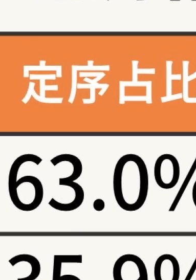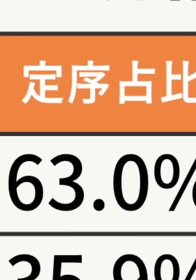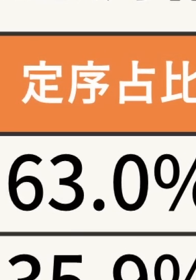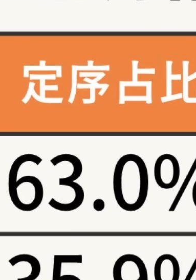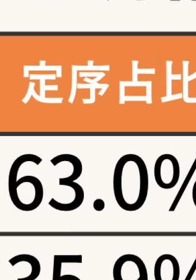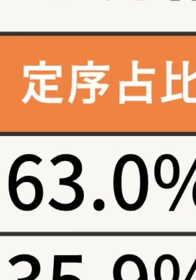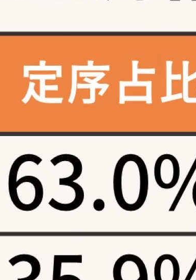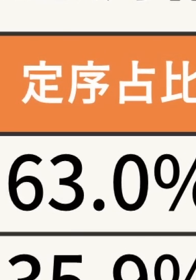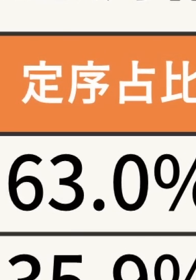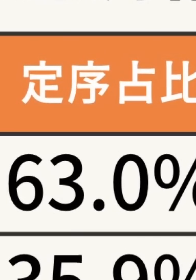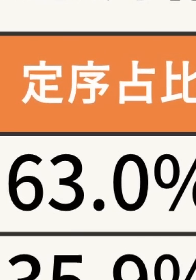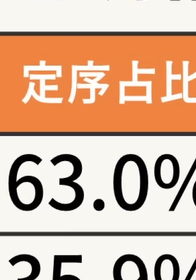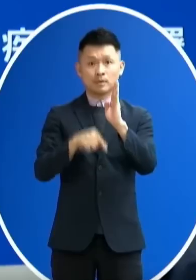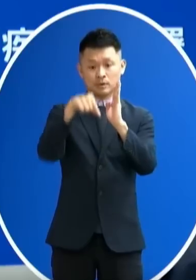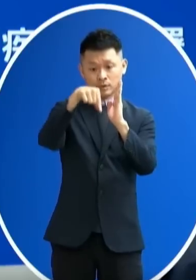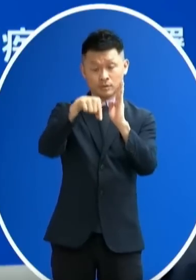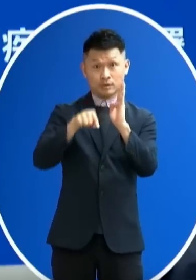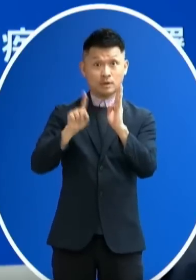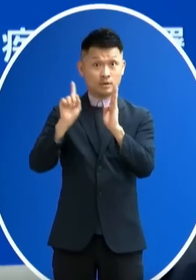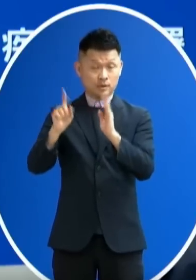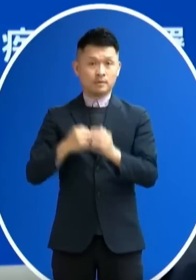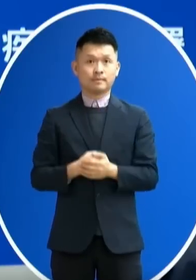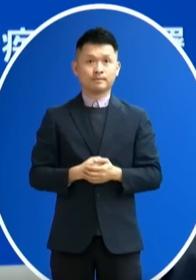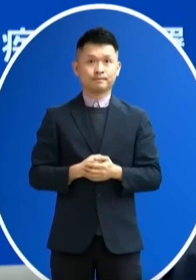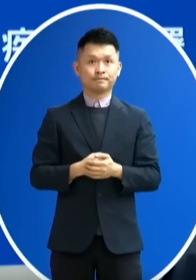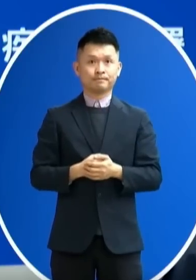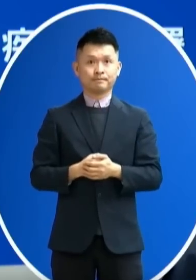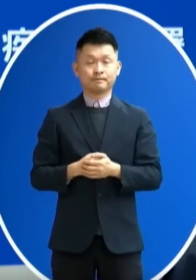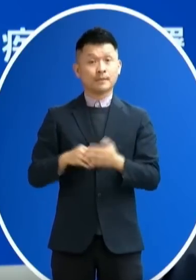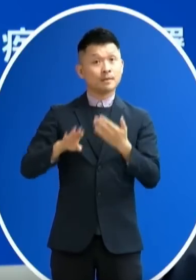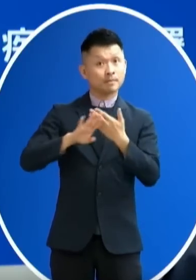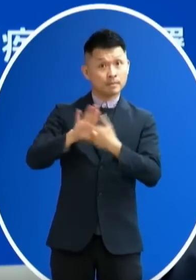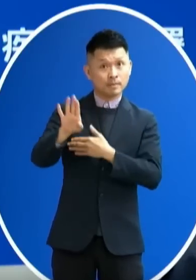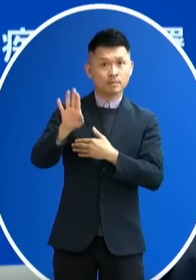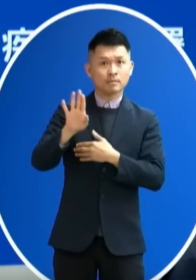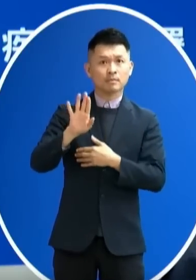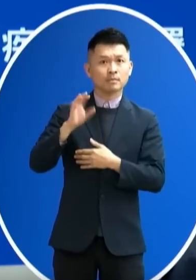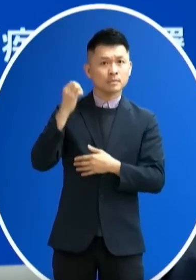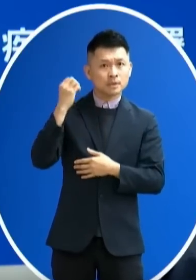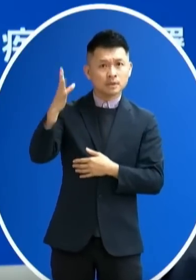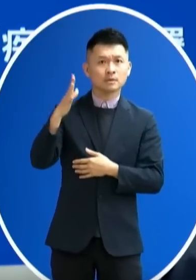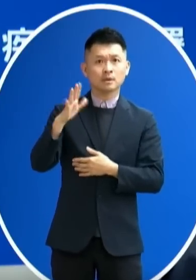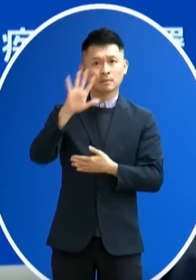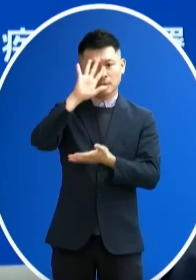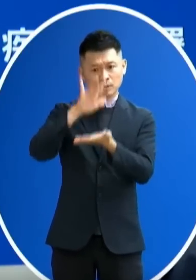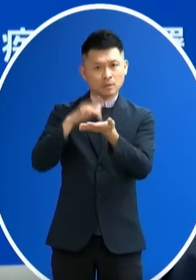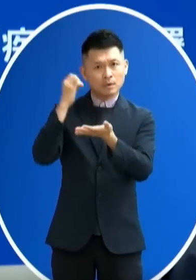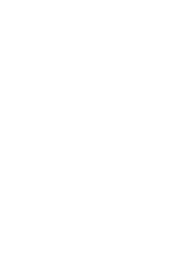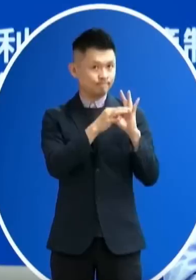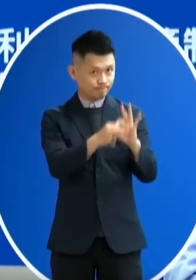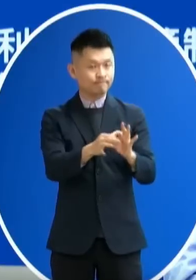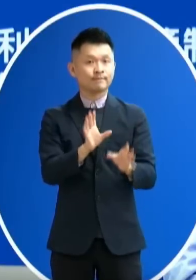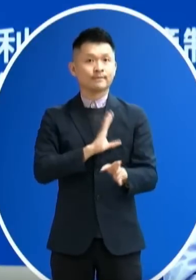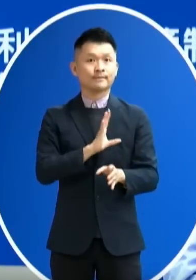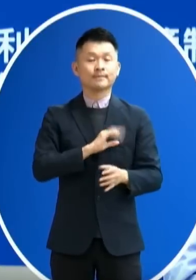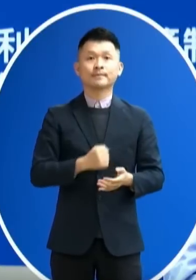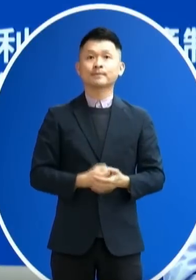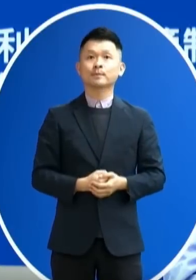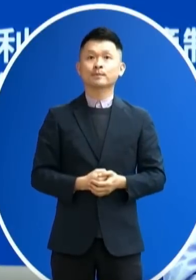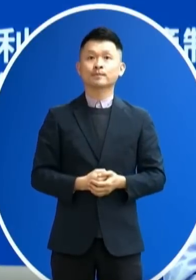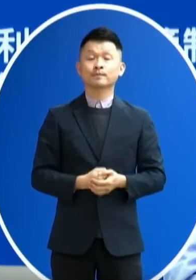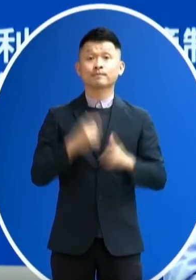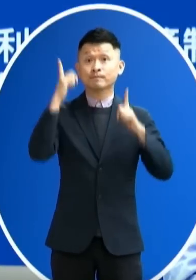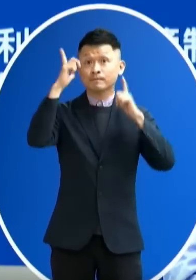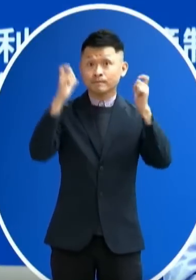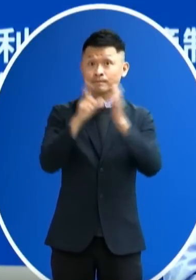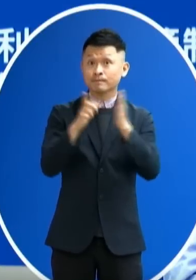流的病毒株哈，是一样的。那并没有验出所谓的这个新的我们未知的这个变种病毒哈。我们在这个